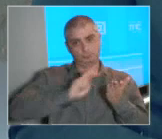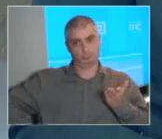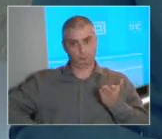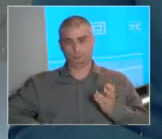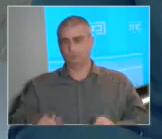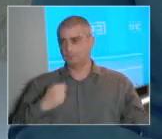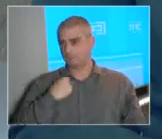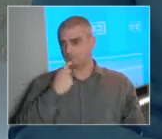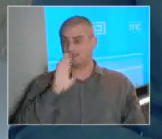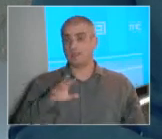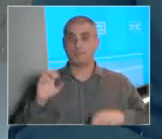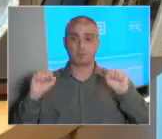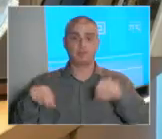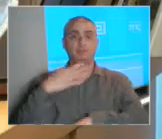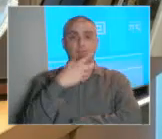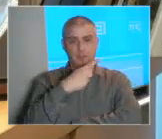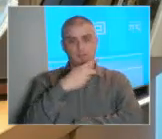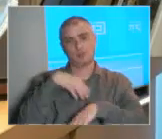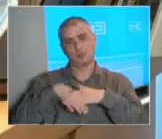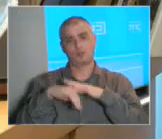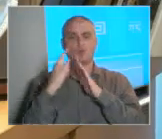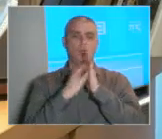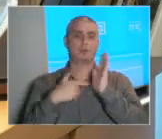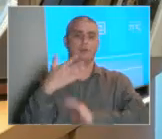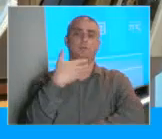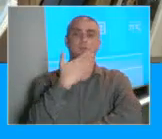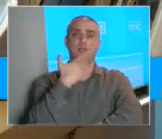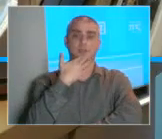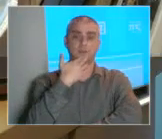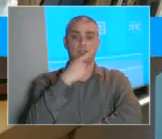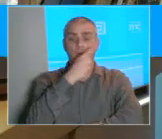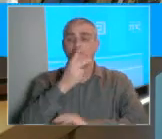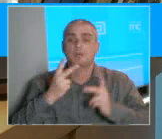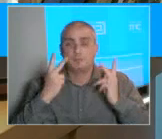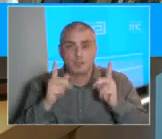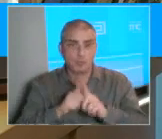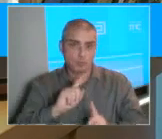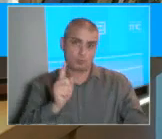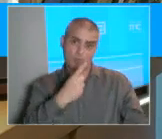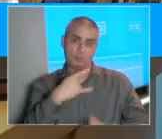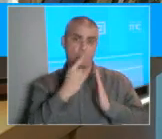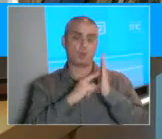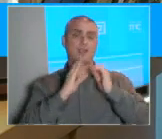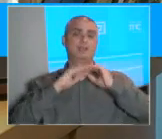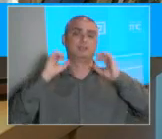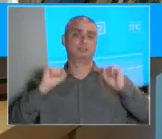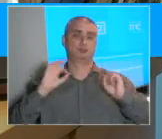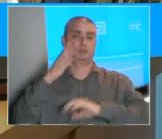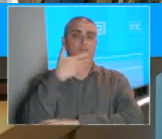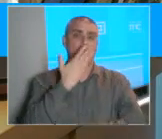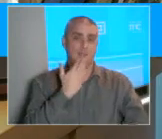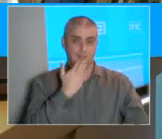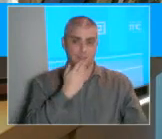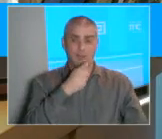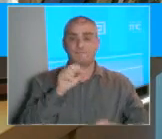לך, גם נשיא המדינה כפוף לחוקי מדינת ישראל, והוא בעיקר, כמו כולנו, לחוקי היסוד של מדינת